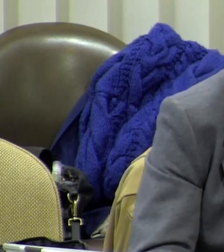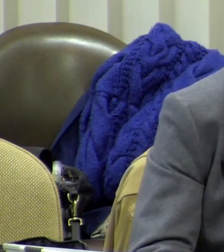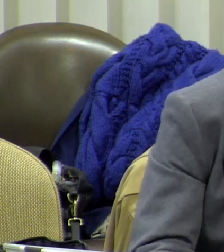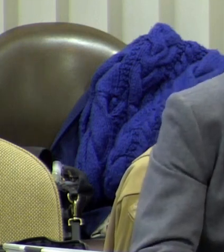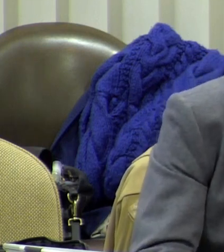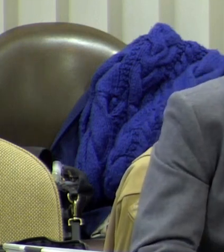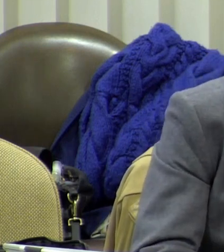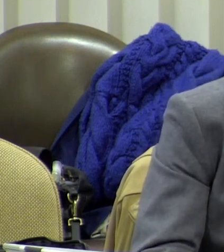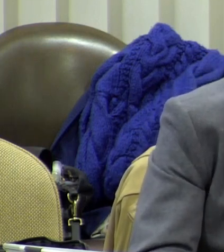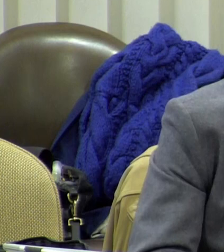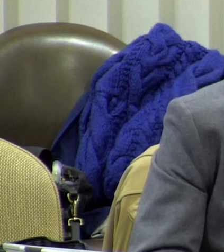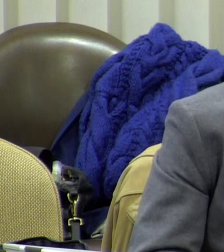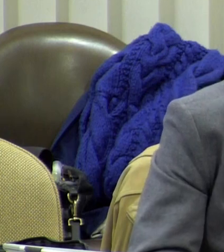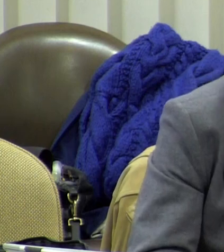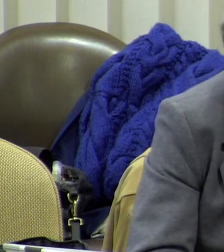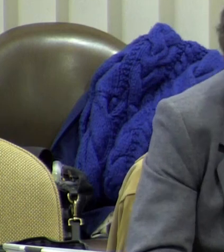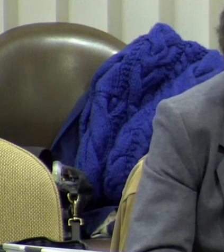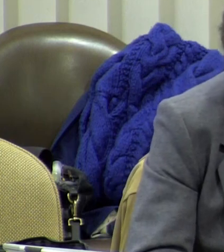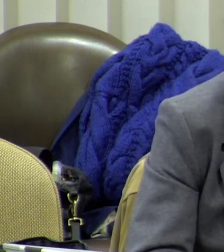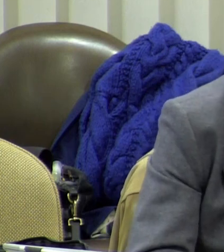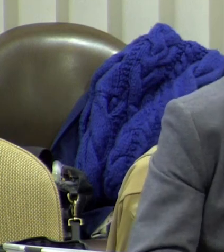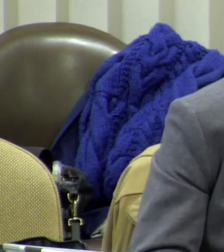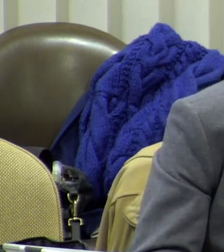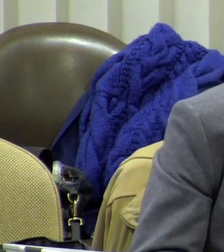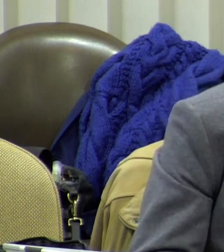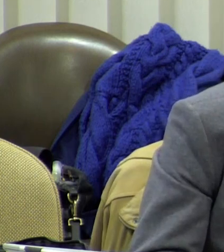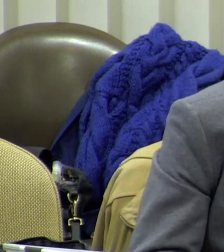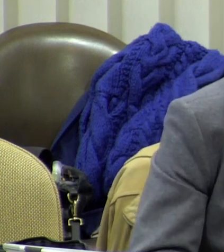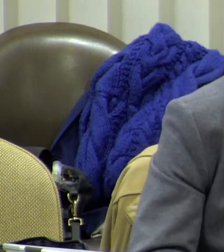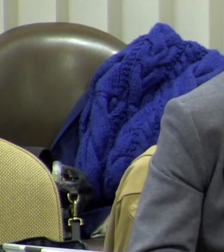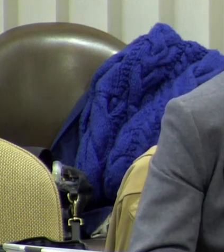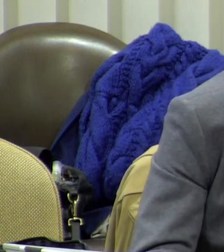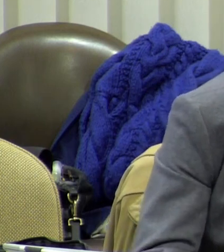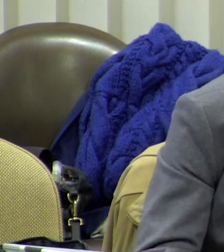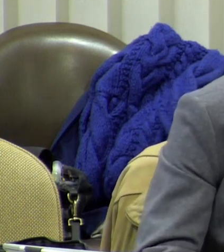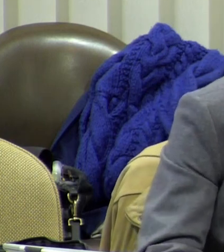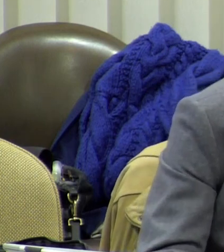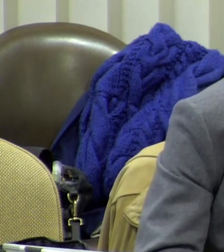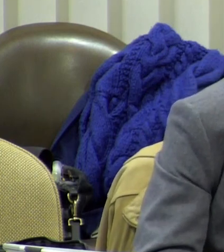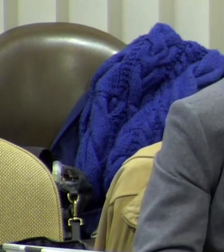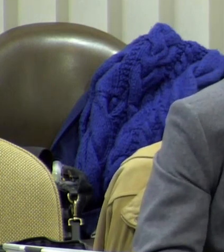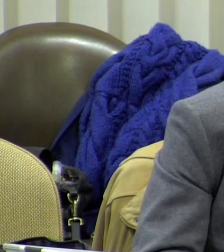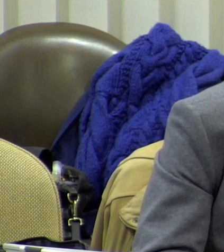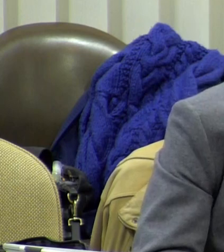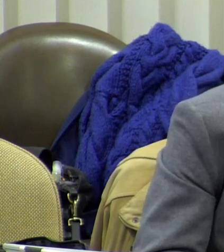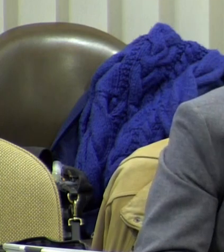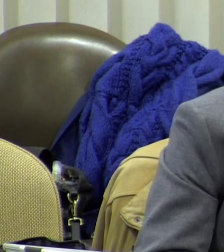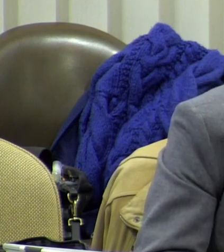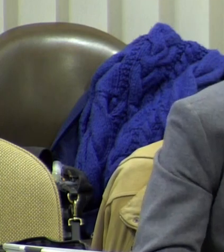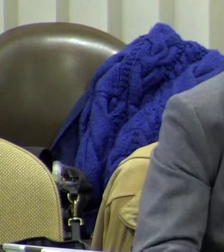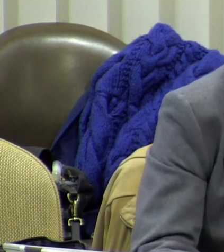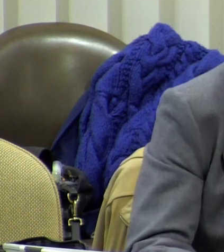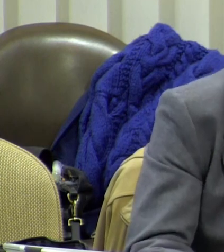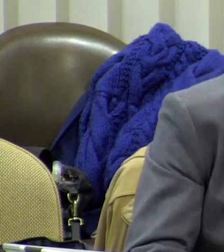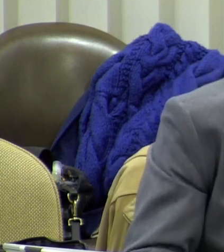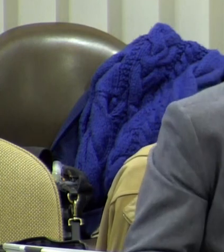à ces compatible sur ce qui s'est passé sur le budget 2010 est où effectivement on a emprunté 10 millions d'euros de plus que prévu